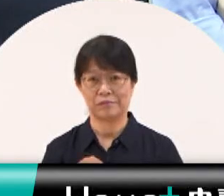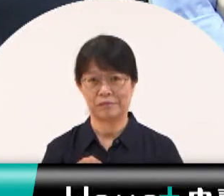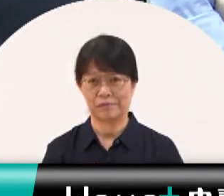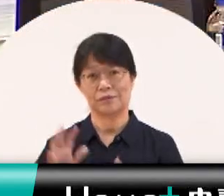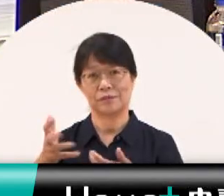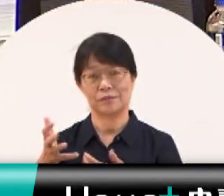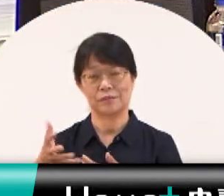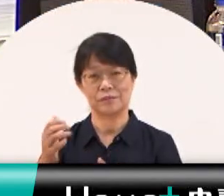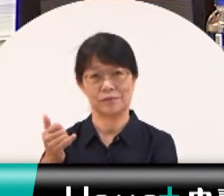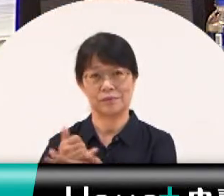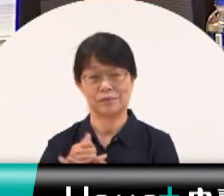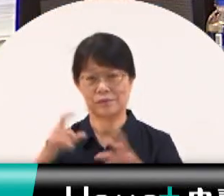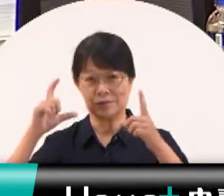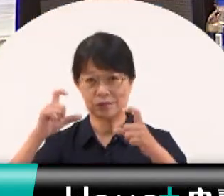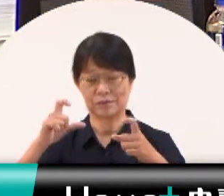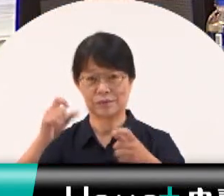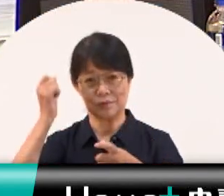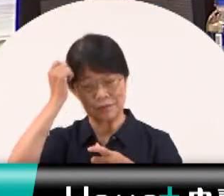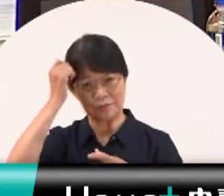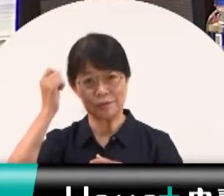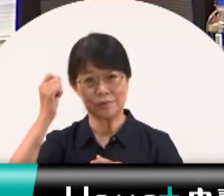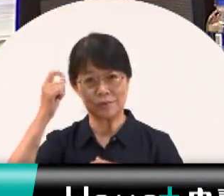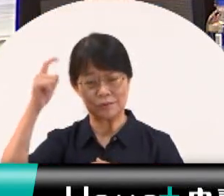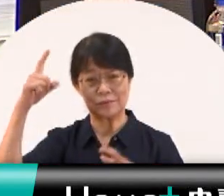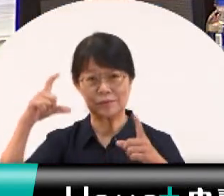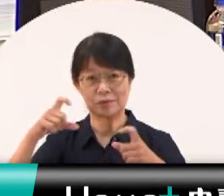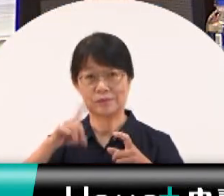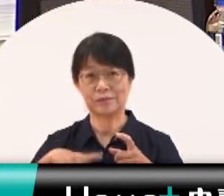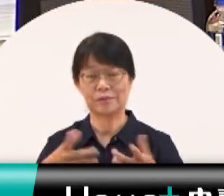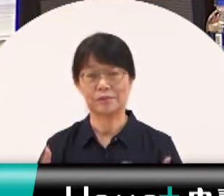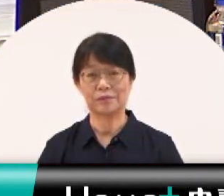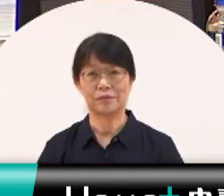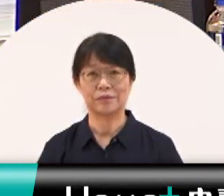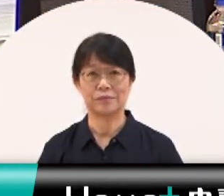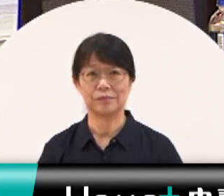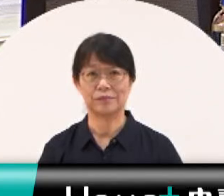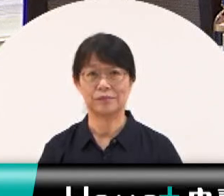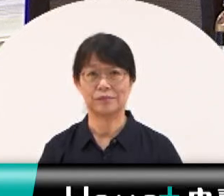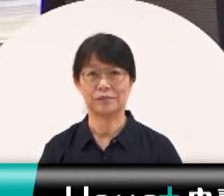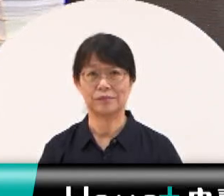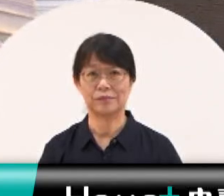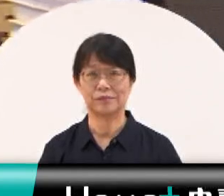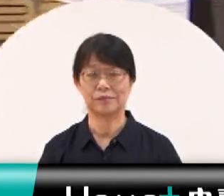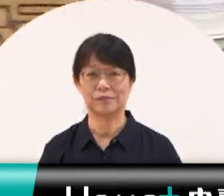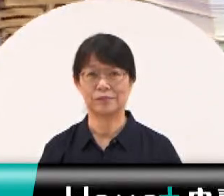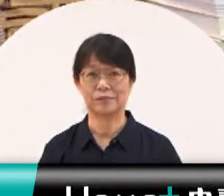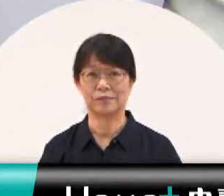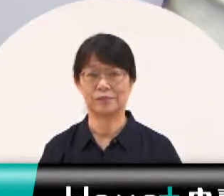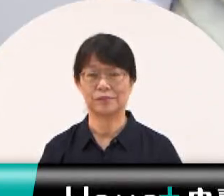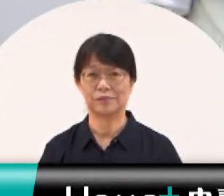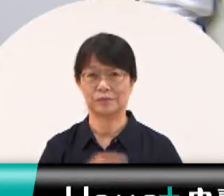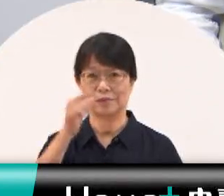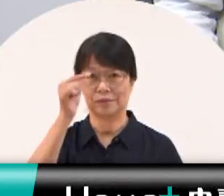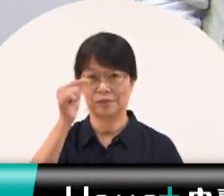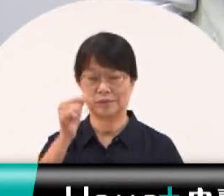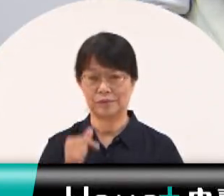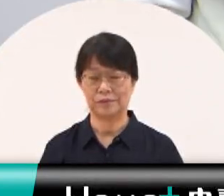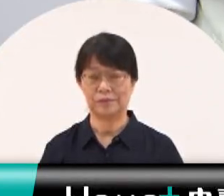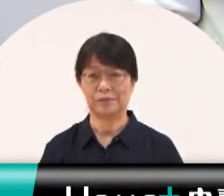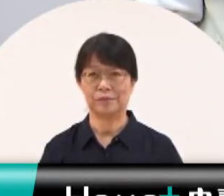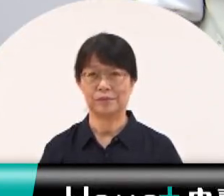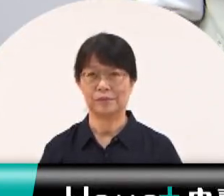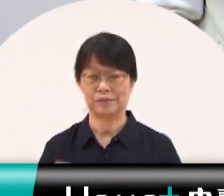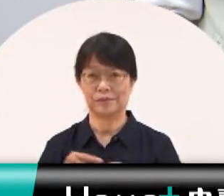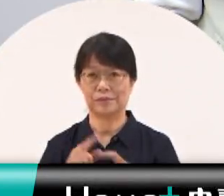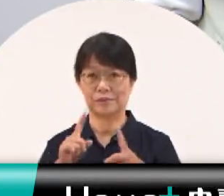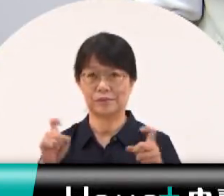是很大的。 台南市文化古都嘛，因为古迹升格，所以愿意珍惜传统，到展望未来，希望